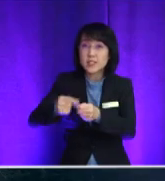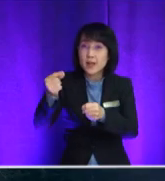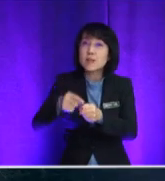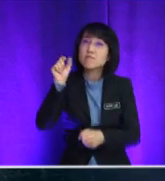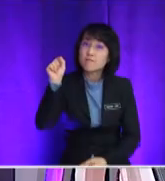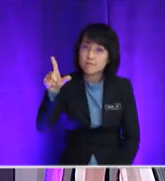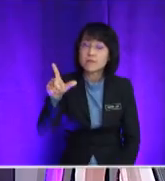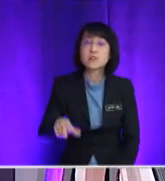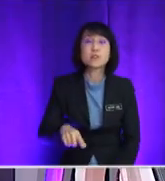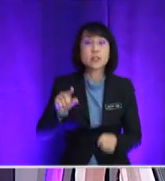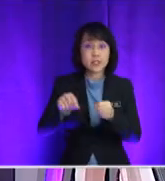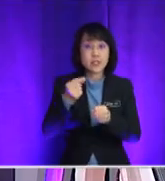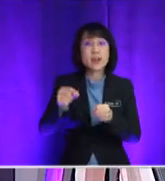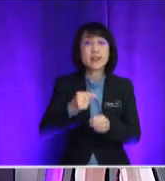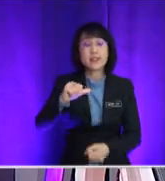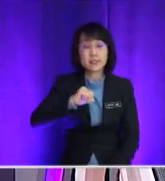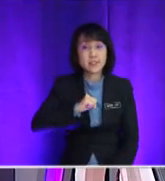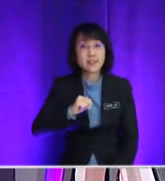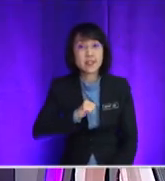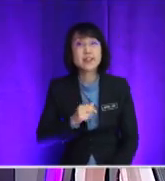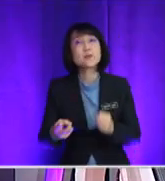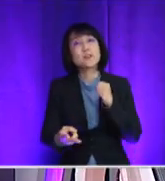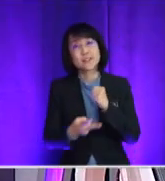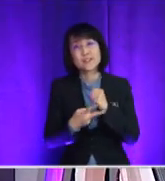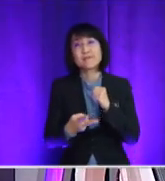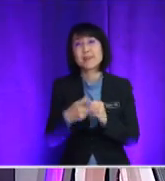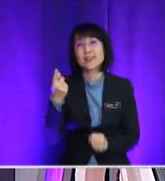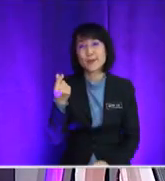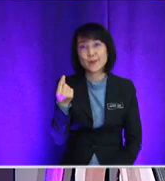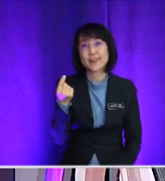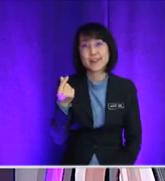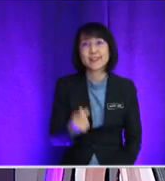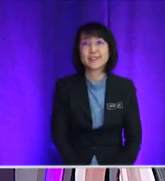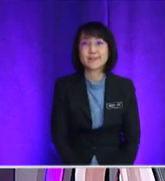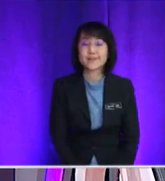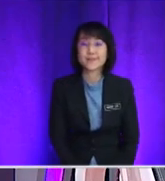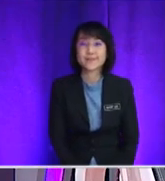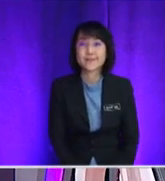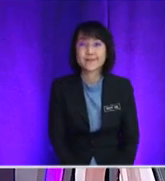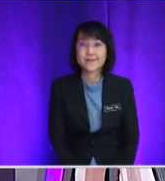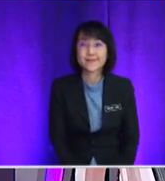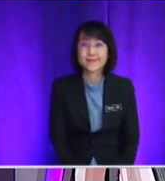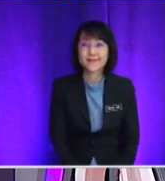adalah lebih baik Febri itu kita pilih dan kita jahit sendiri dia lebih menjimatkan